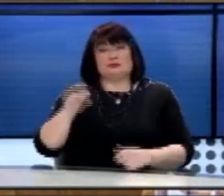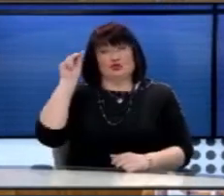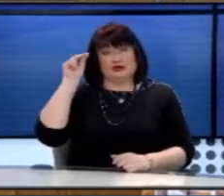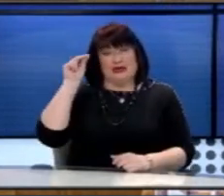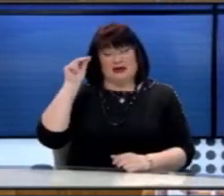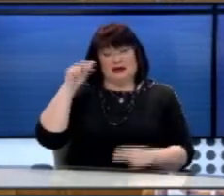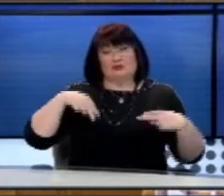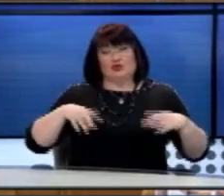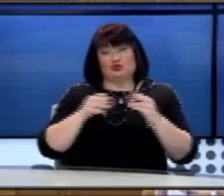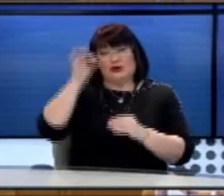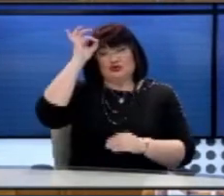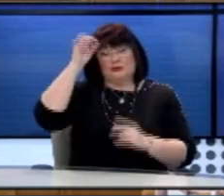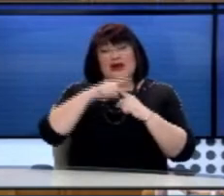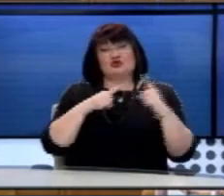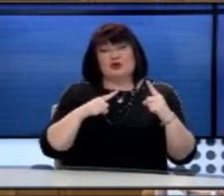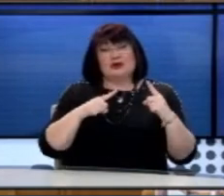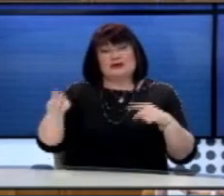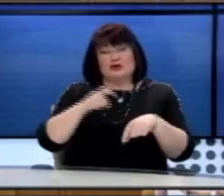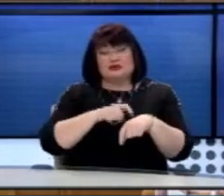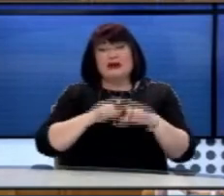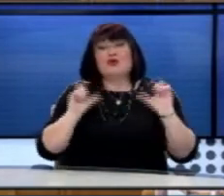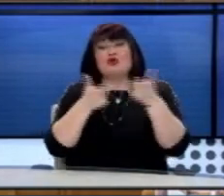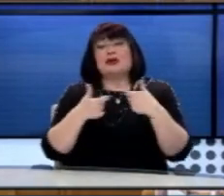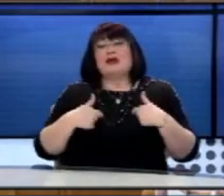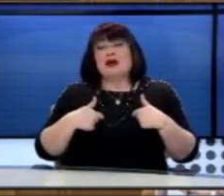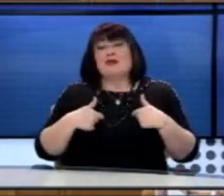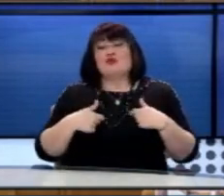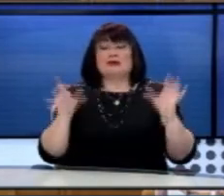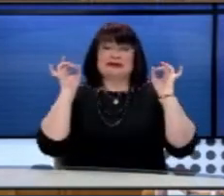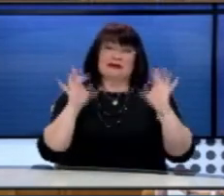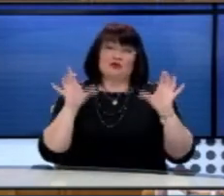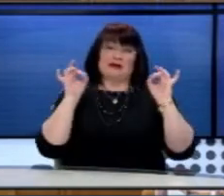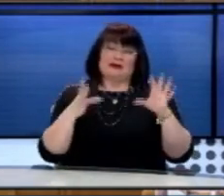του κ. Χρυσοχοίδη, μέχρι στιγμής εγώ και η οικογένειά μου δεν έχουμε